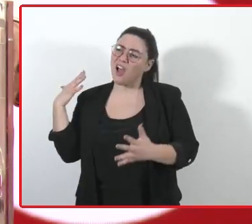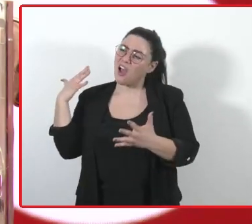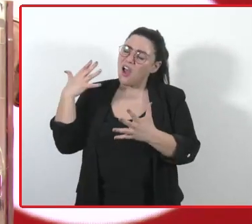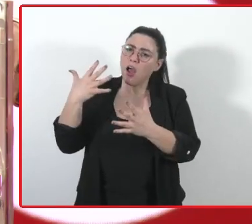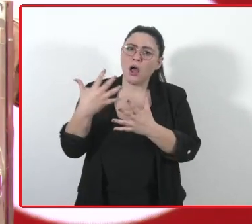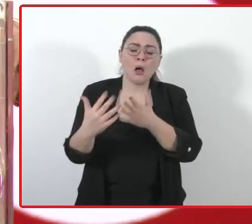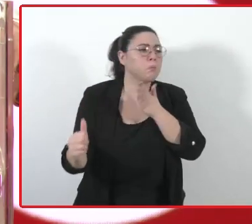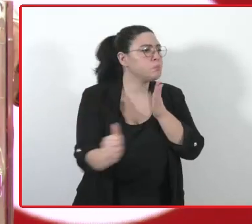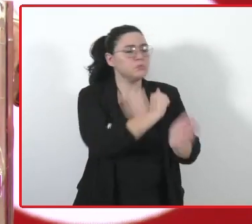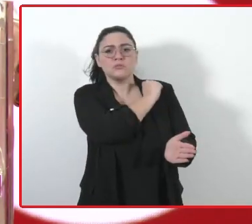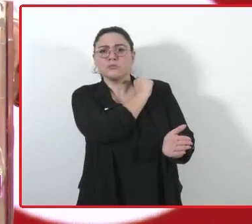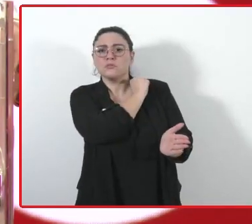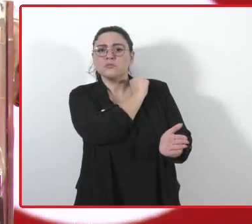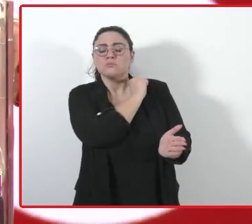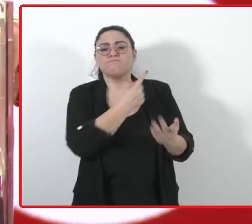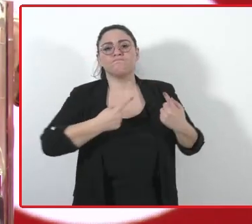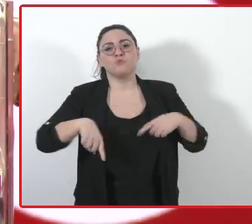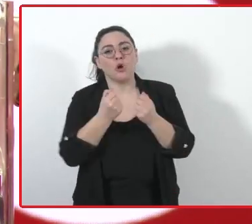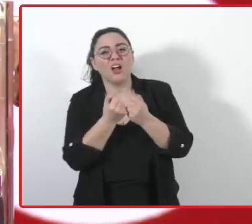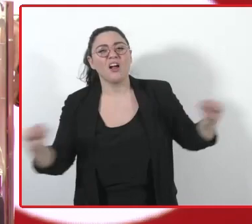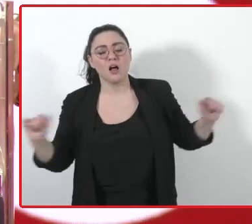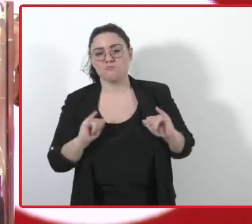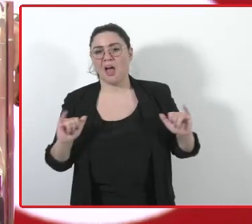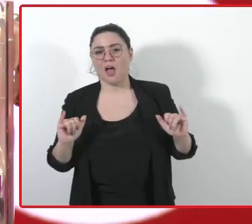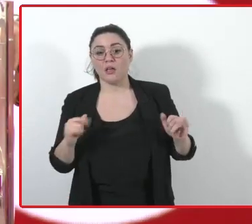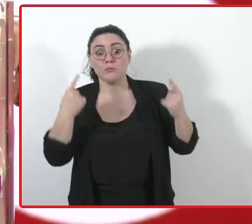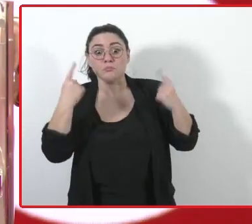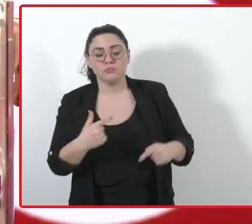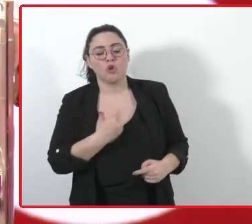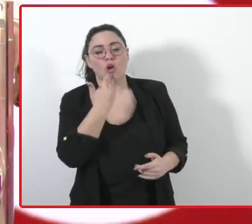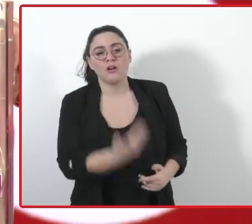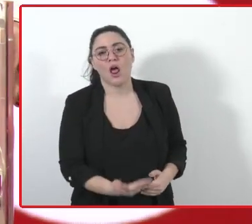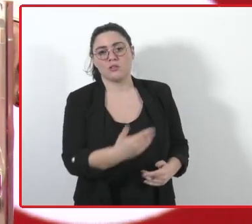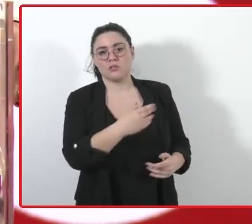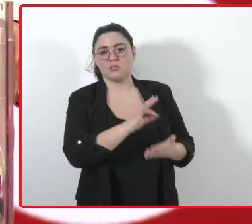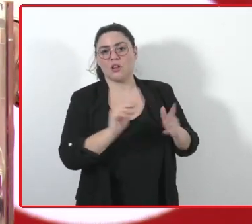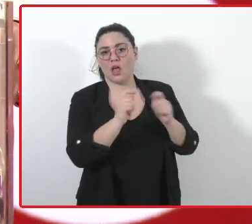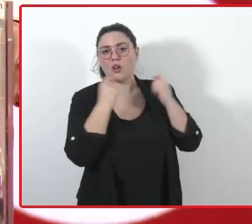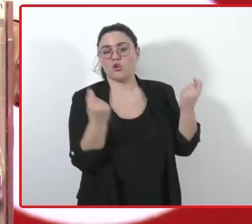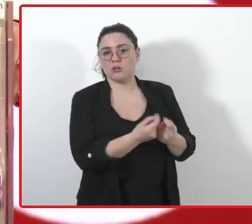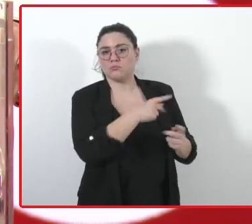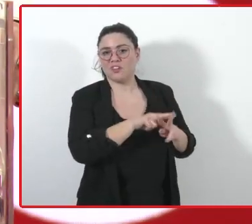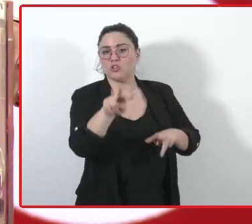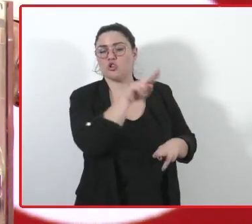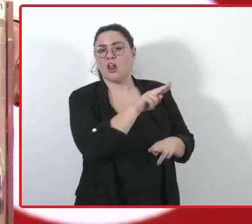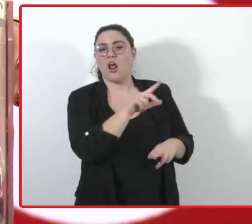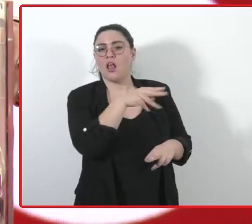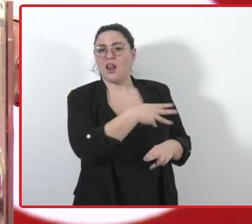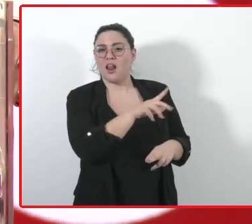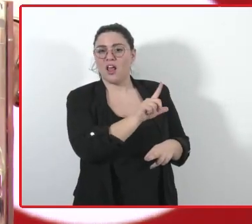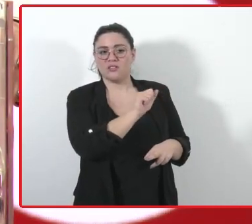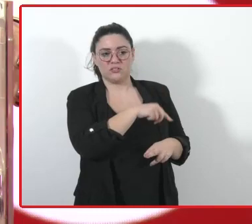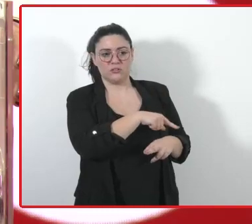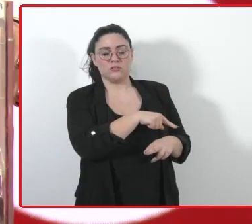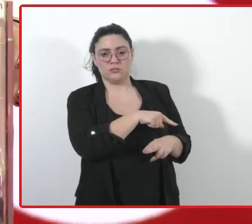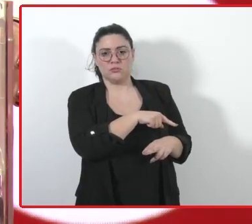mollato e di questo io ringrazio il segretario nazionale Maurizio Landini tutto il gruppo dirigente nazionale territoriale